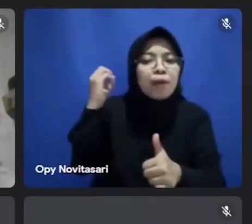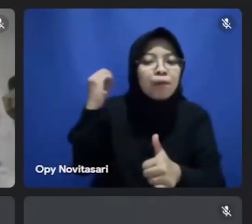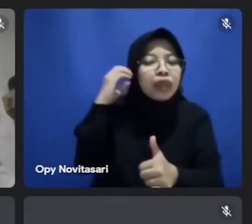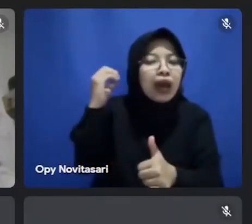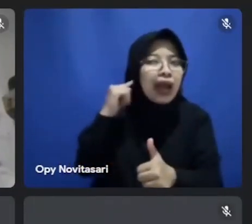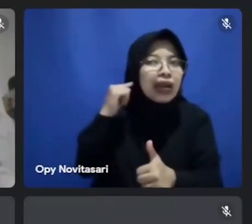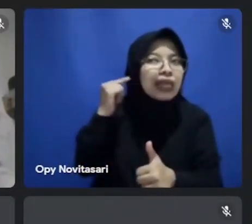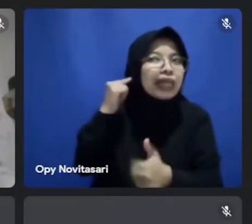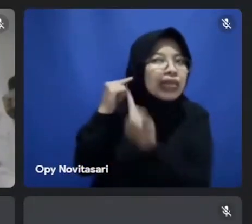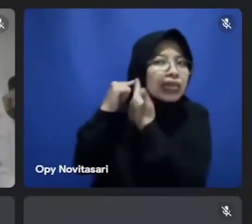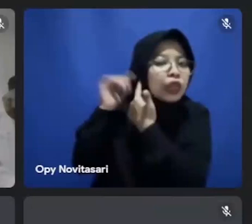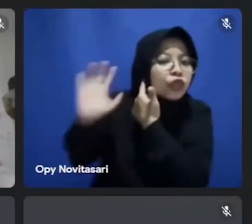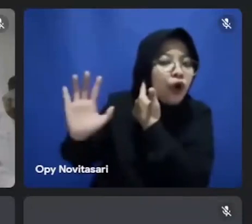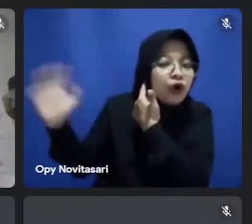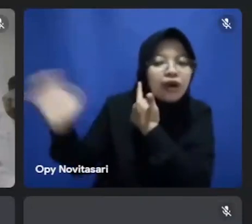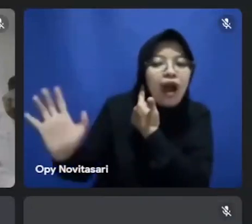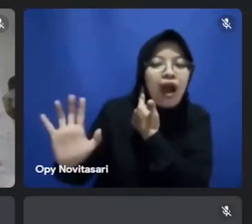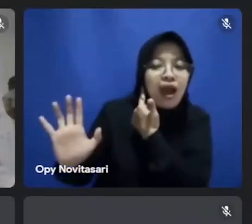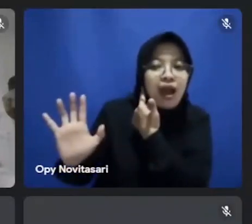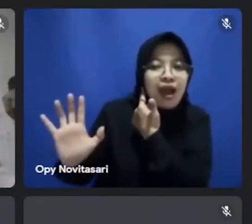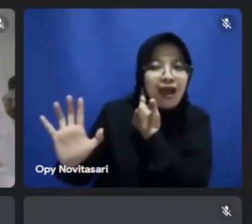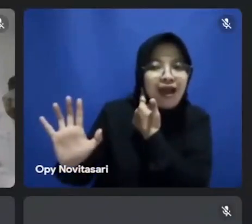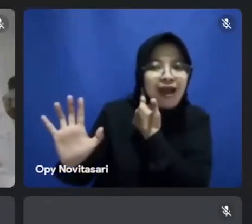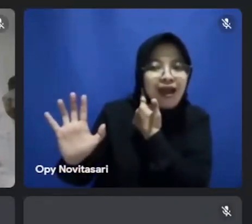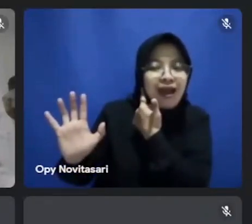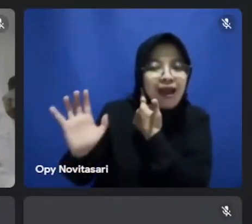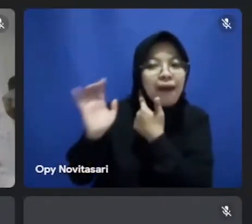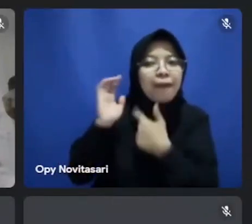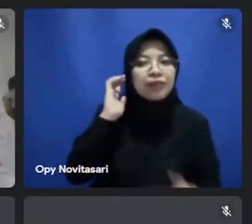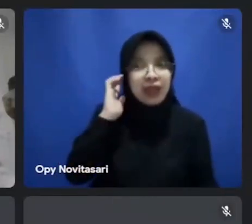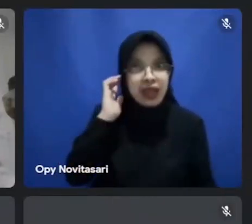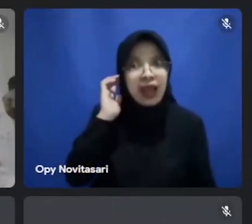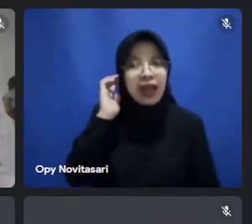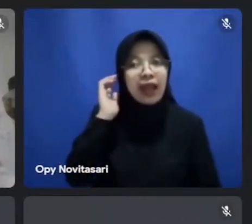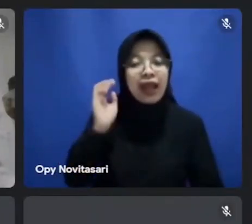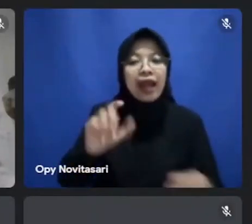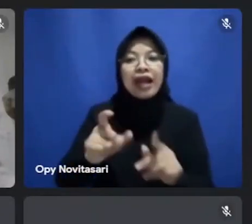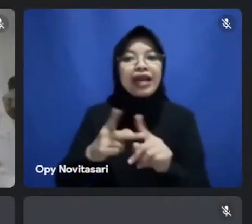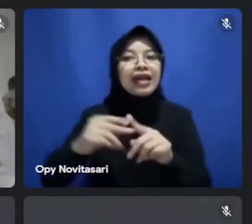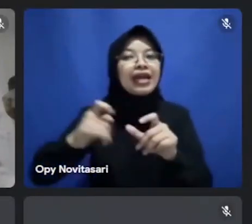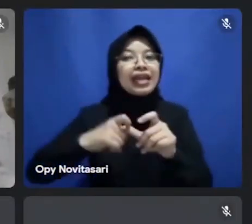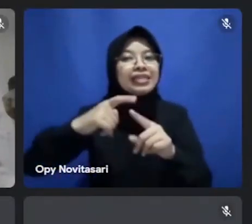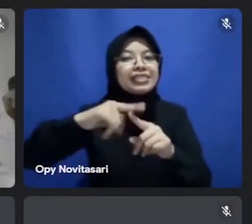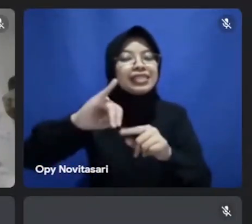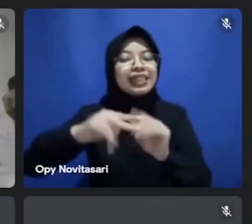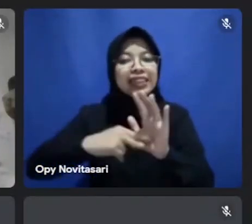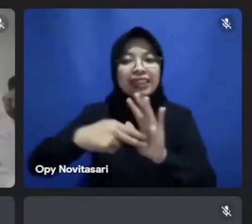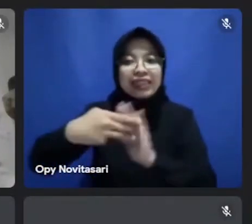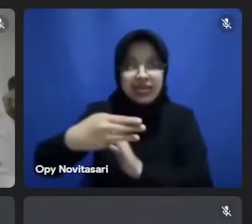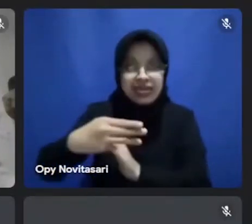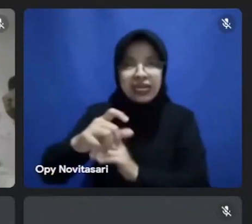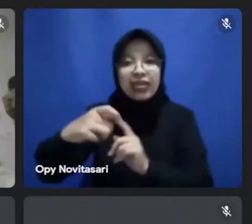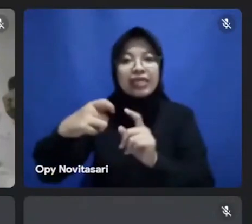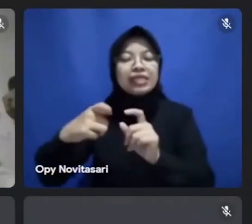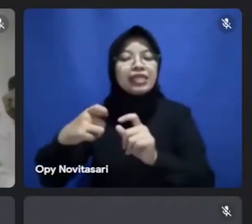oleh telinga Christin son Kim